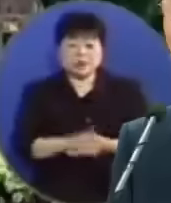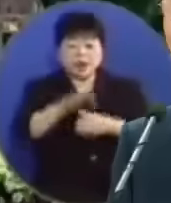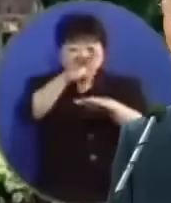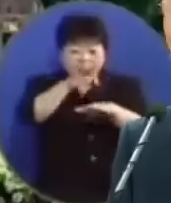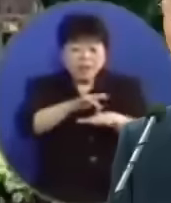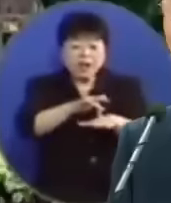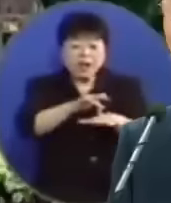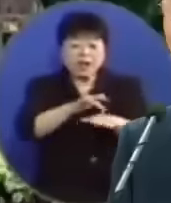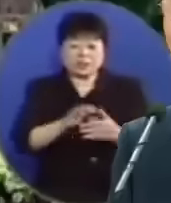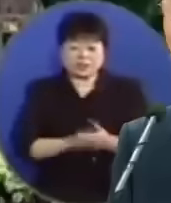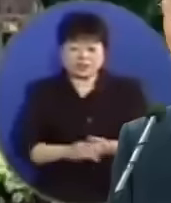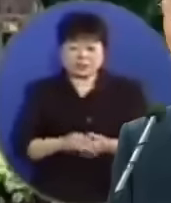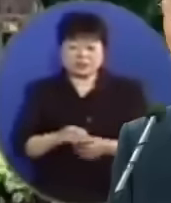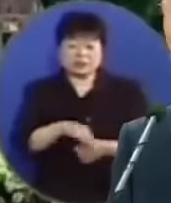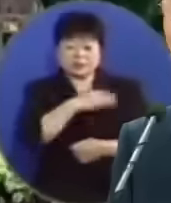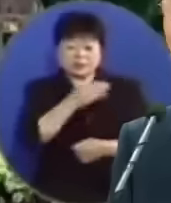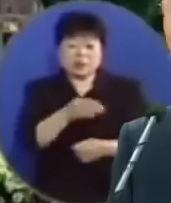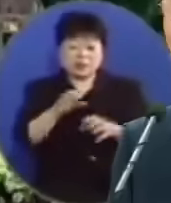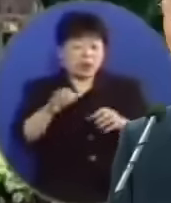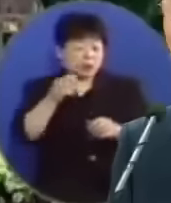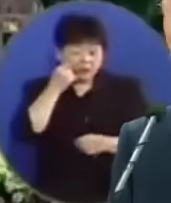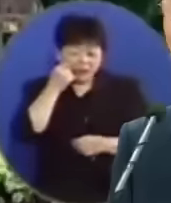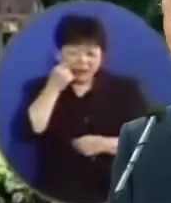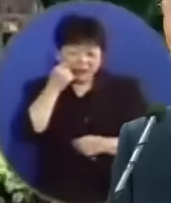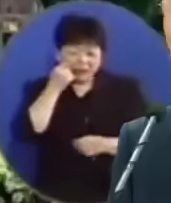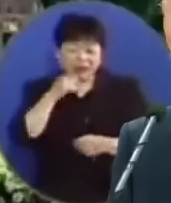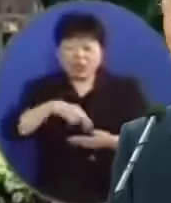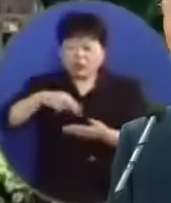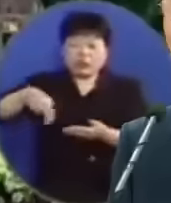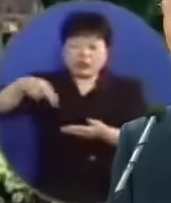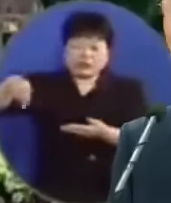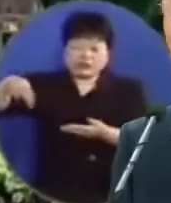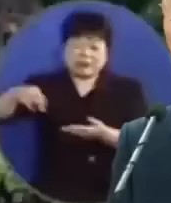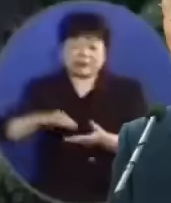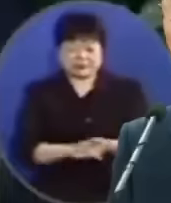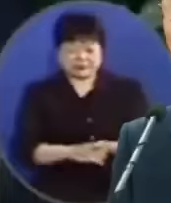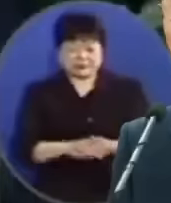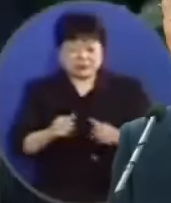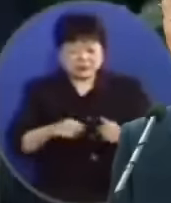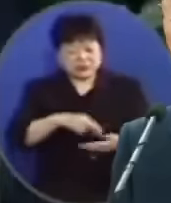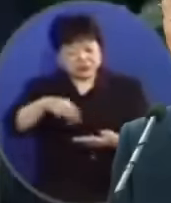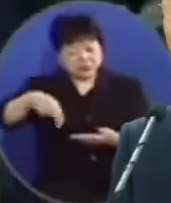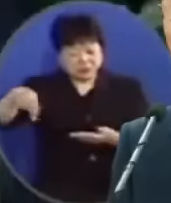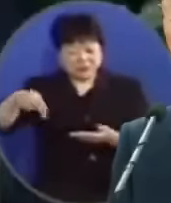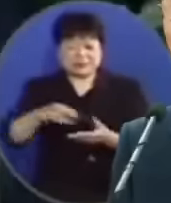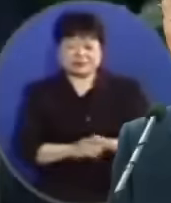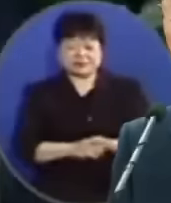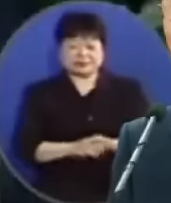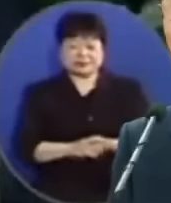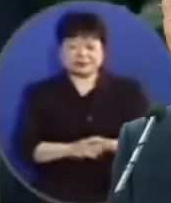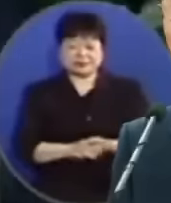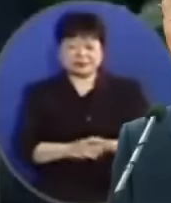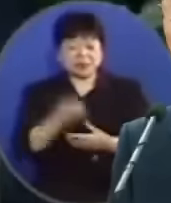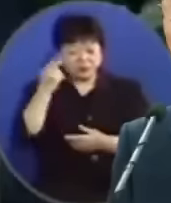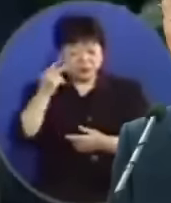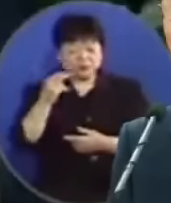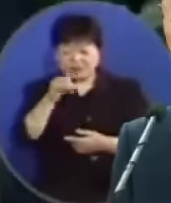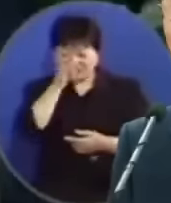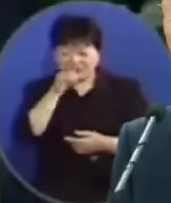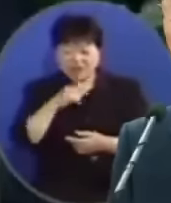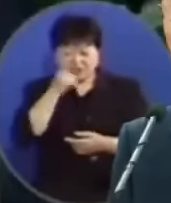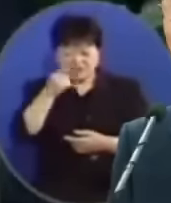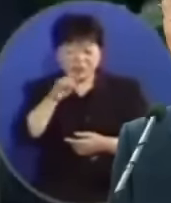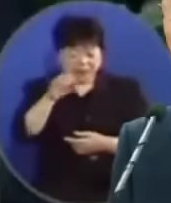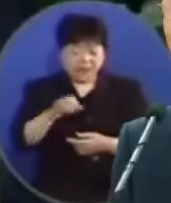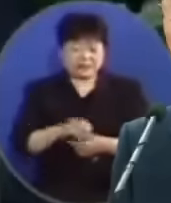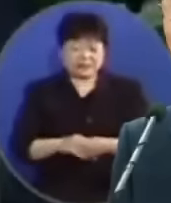마귀는 전지전능 무소부지하지 않기 때문에 돌아다닙니다. 부지런히 돌아다닙니다. 오늘은 미국에 있다가 내일은 구라파에